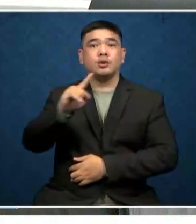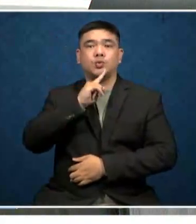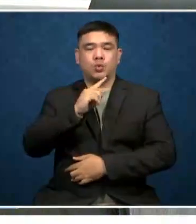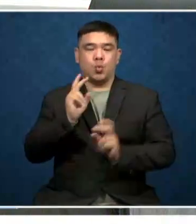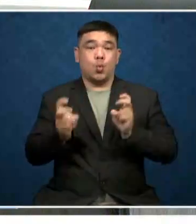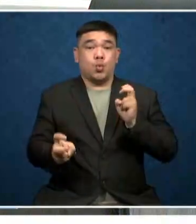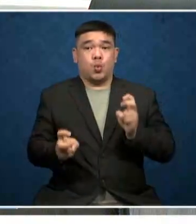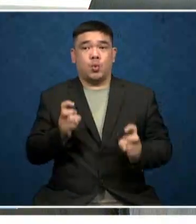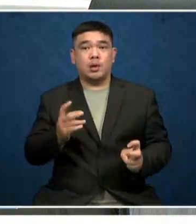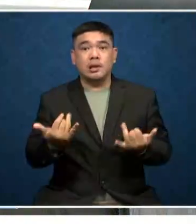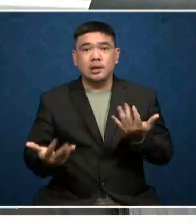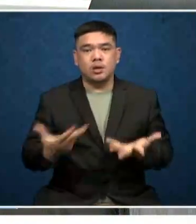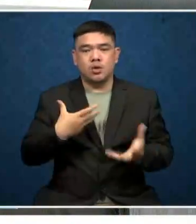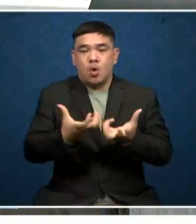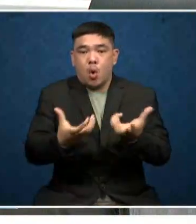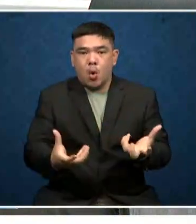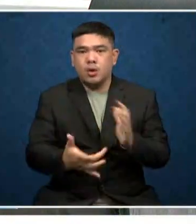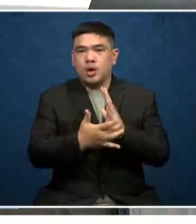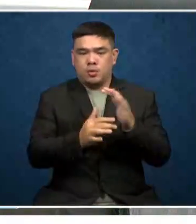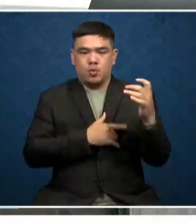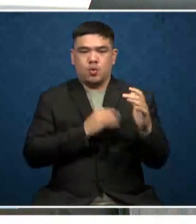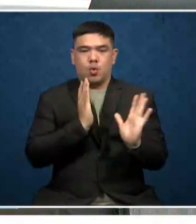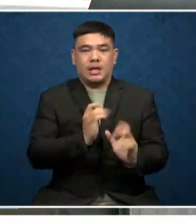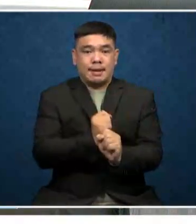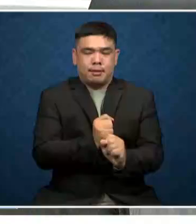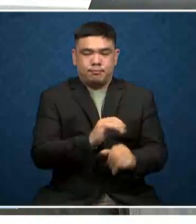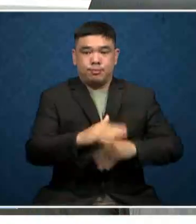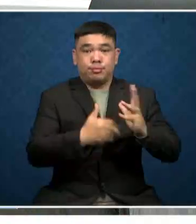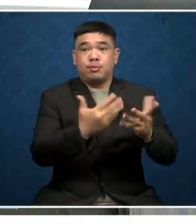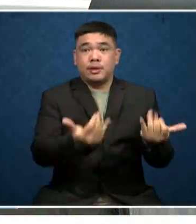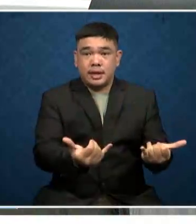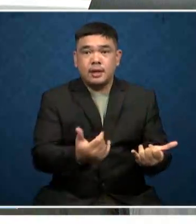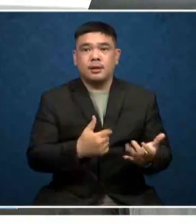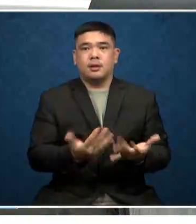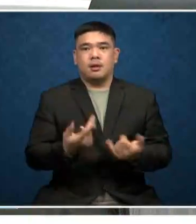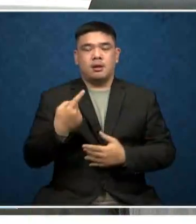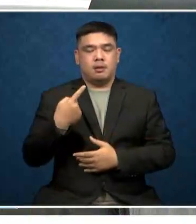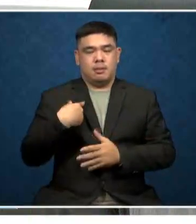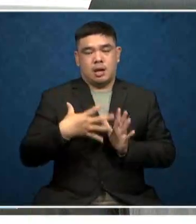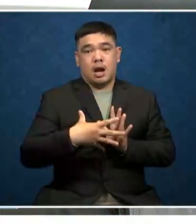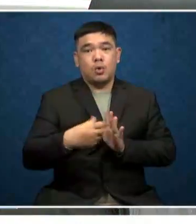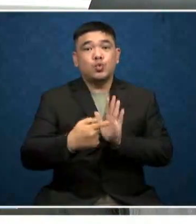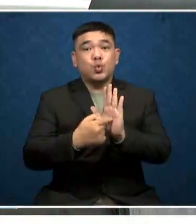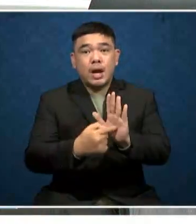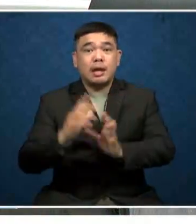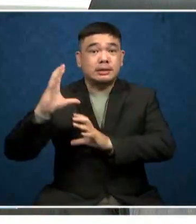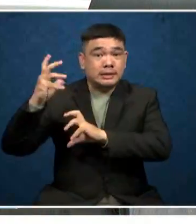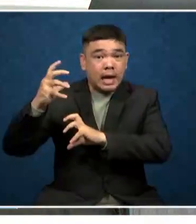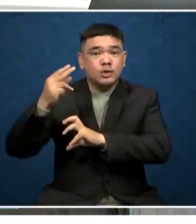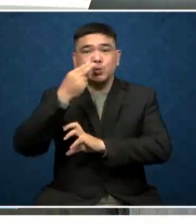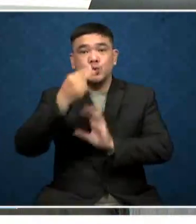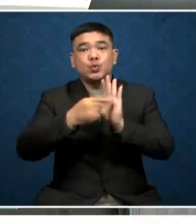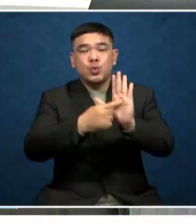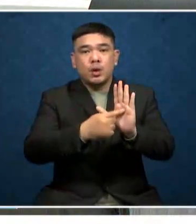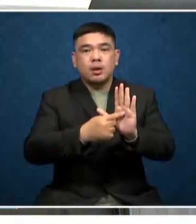วกหุ่นยนต์เป็นพวกสิ่งที่เกิดจากที่มนุษย์สร้างขึ้นมานะฮะแล้วก็ได้มีการยกตัวอย่างหนังชุดหนึ่งนะฮะ